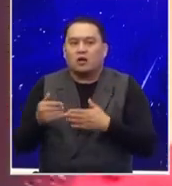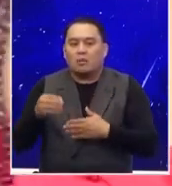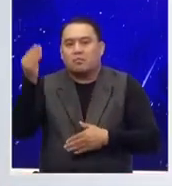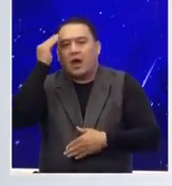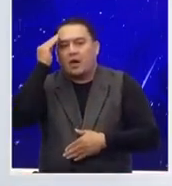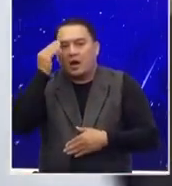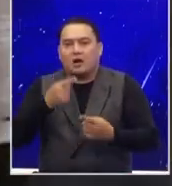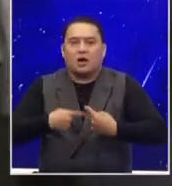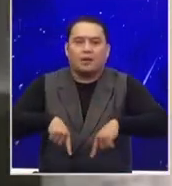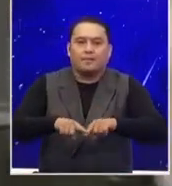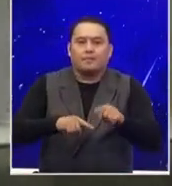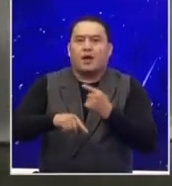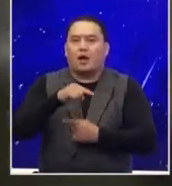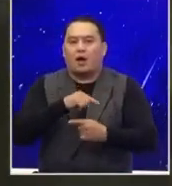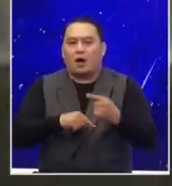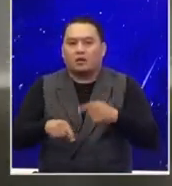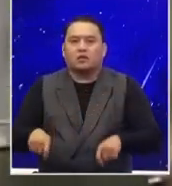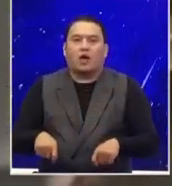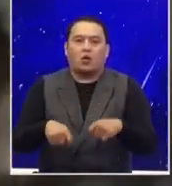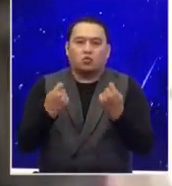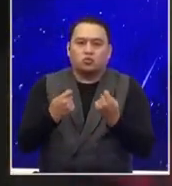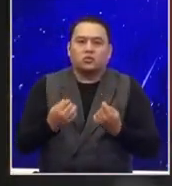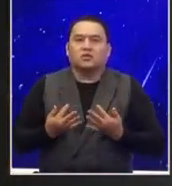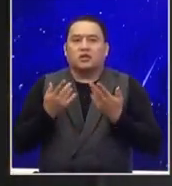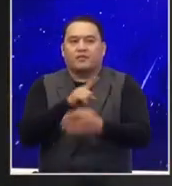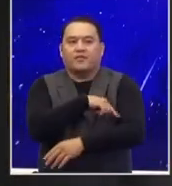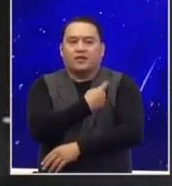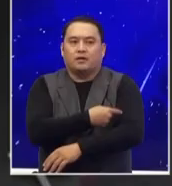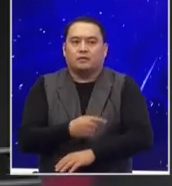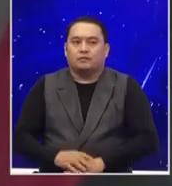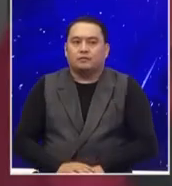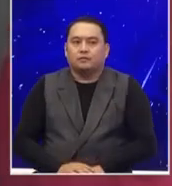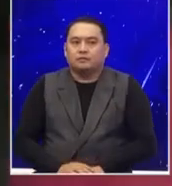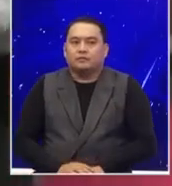меры, отдельные предприниматели все же нарушают санитарные требования.